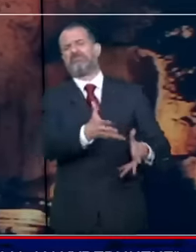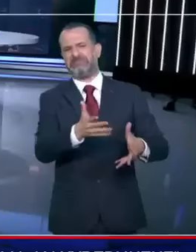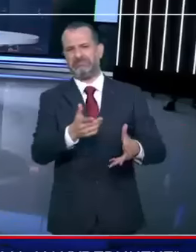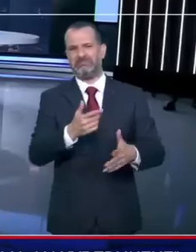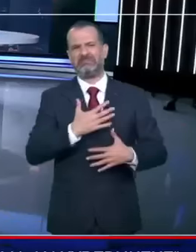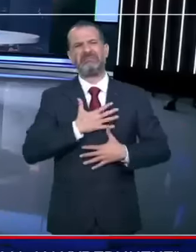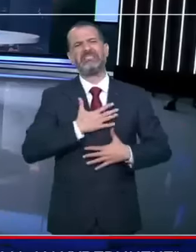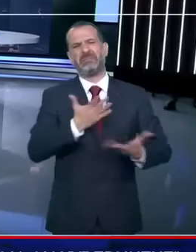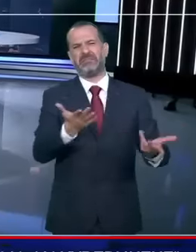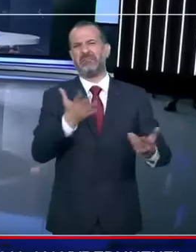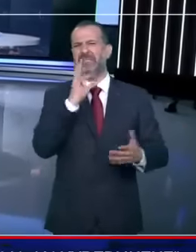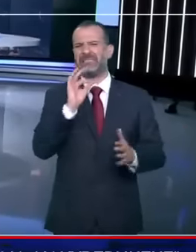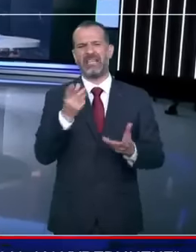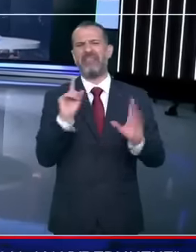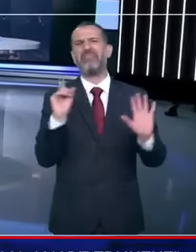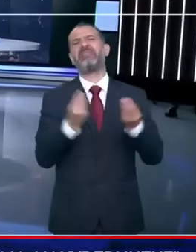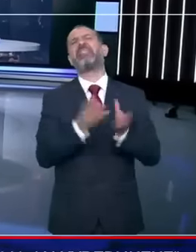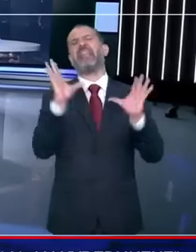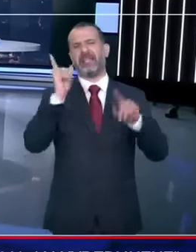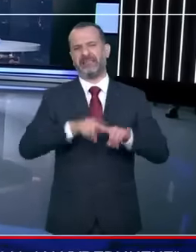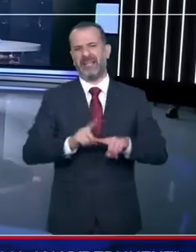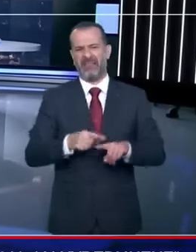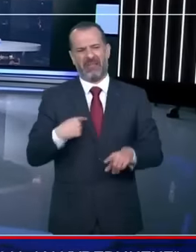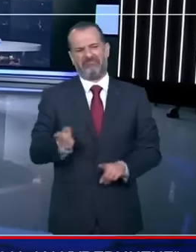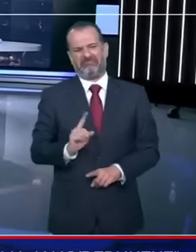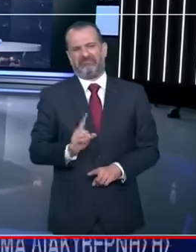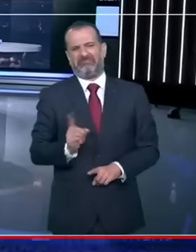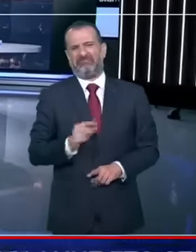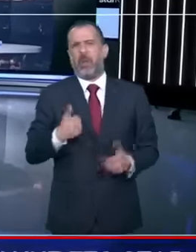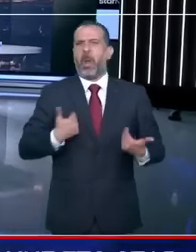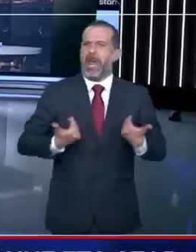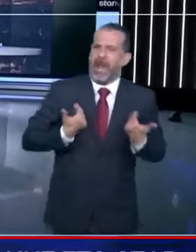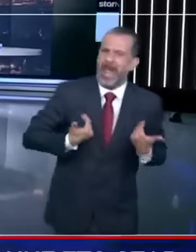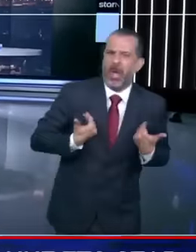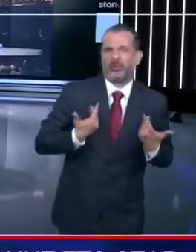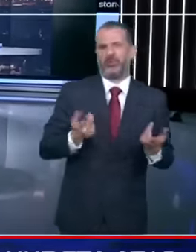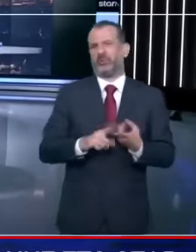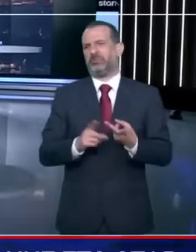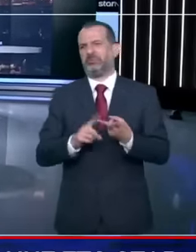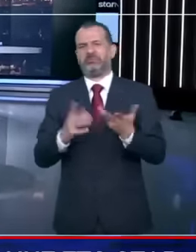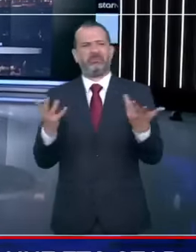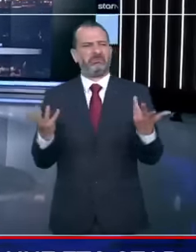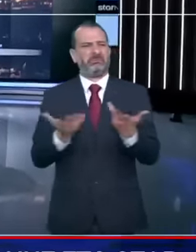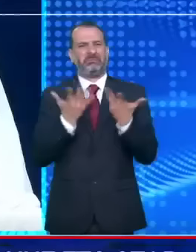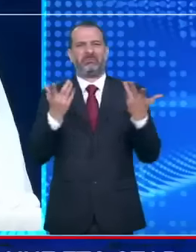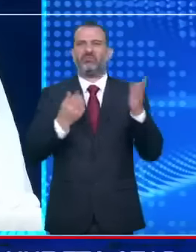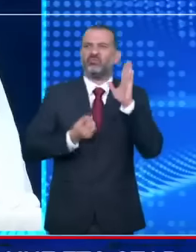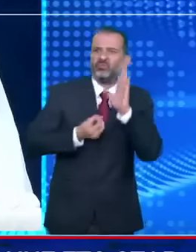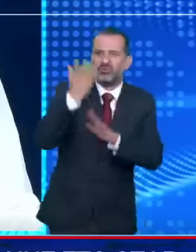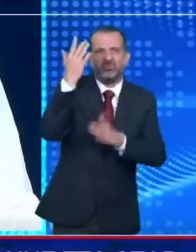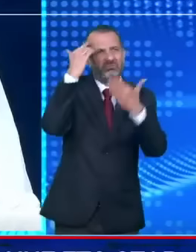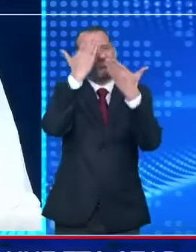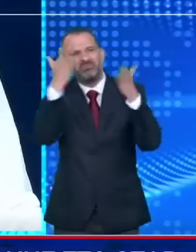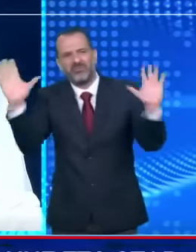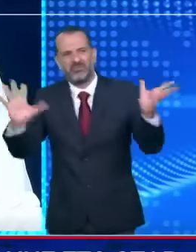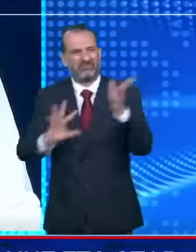είμαι πολύ ξένος για εκείνον ή ότι είμαι πολύ νέος για εκείνον ή πολύ πιο σύγχρονος